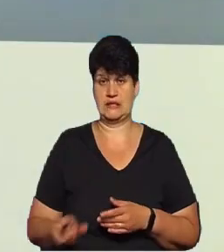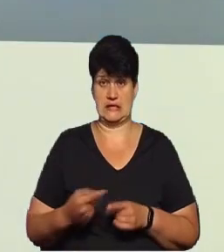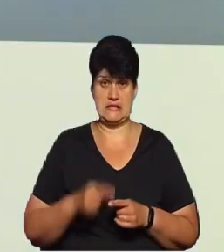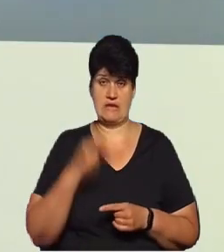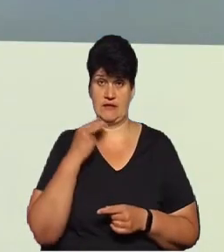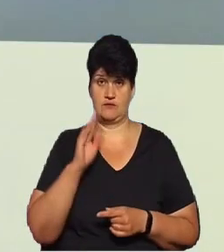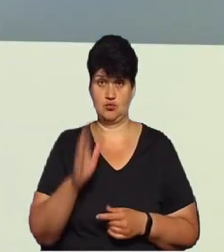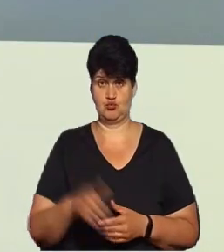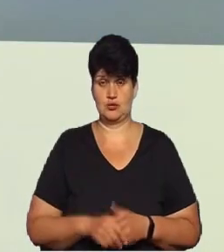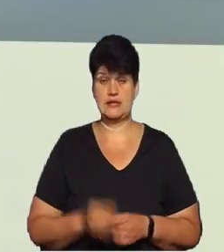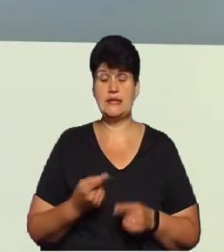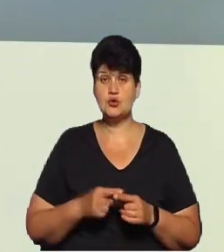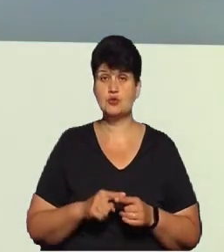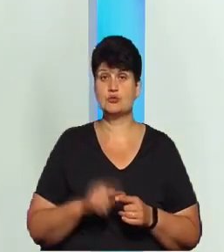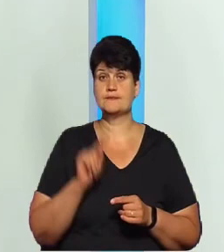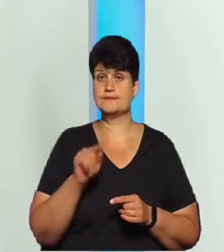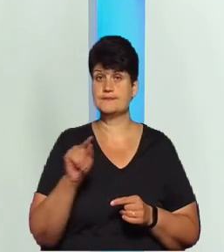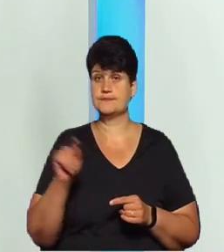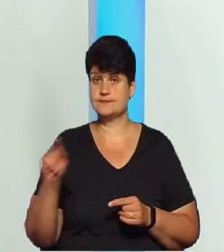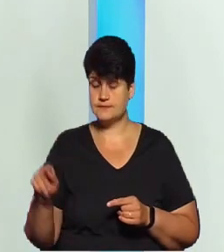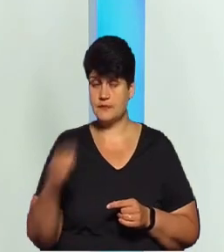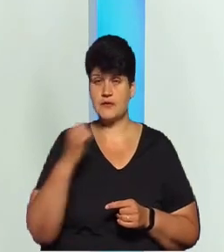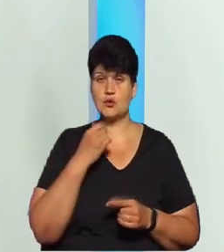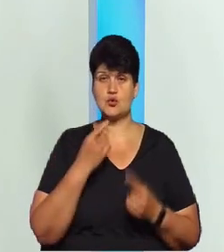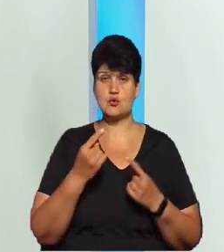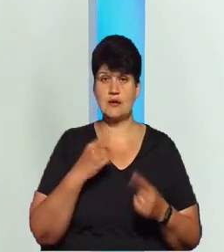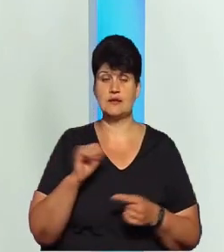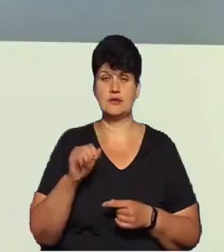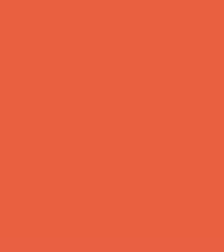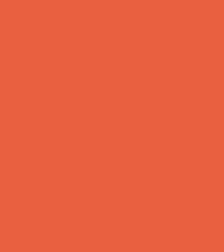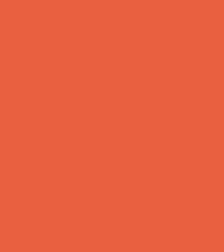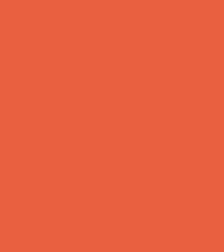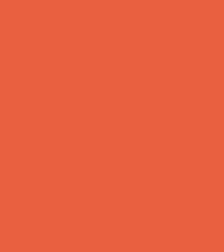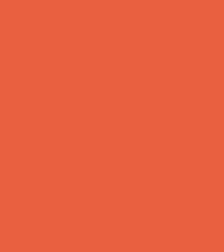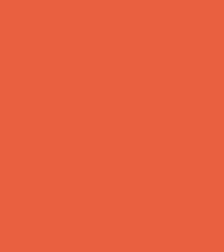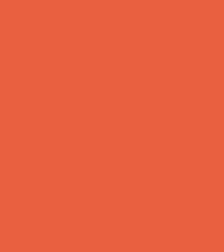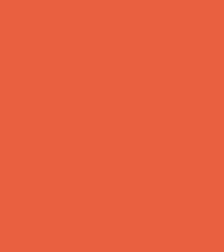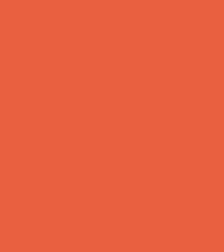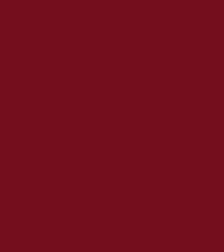ставити три крапочки. Я вам дуже дякую за розмову. Анатолій Телев'як, кандидат медичних наук, був у нас в гостях.